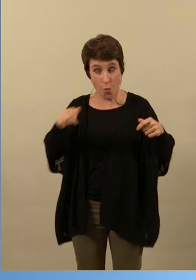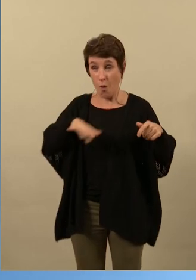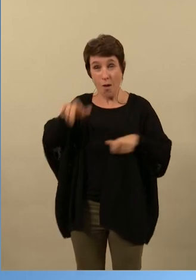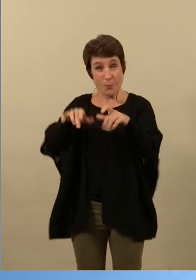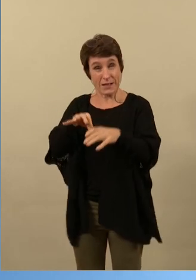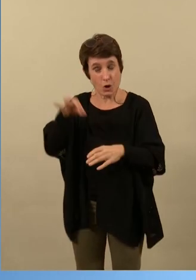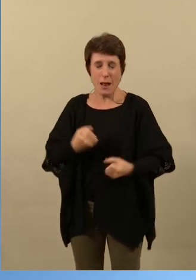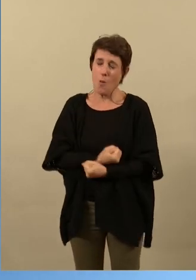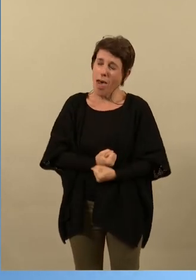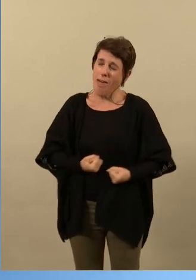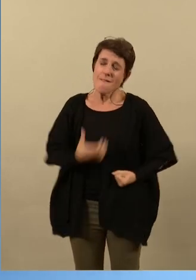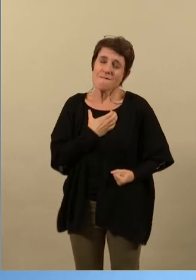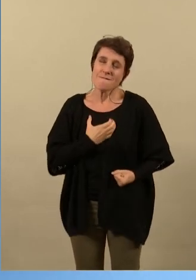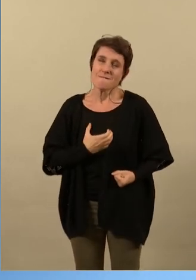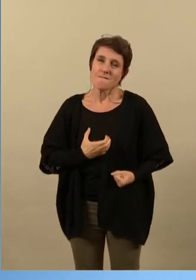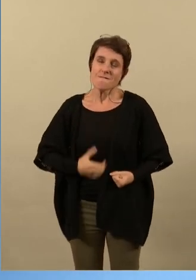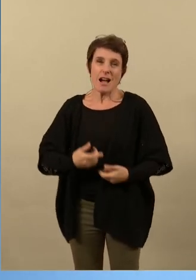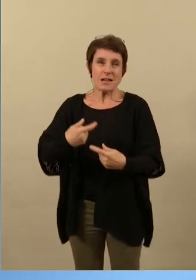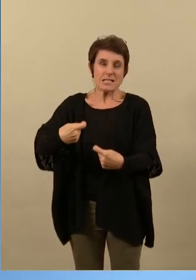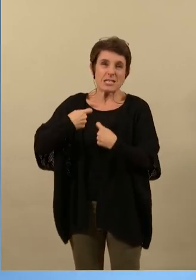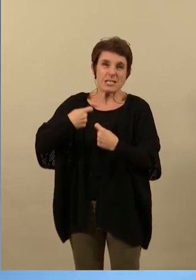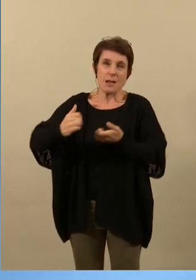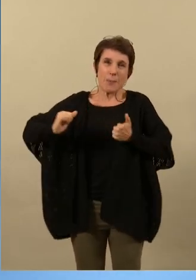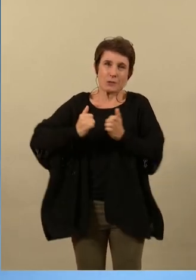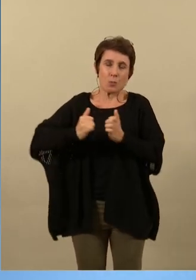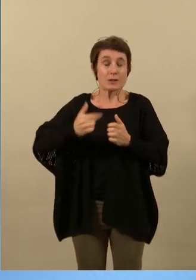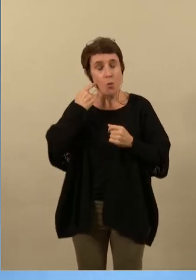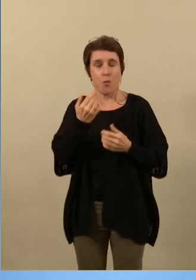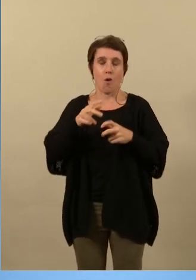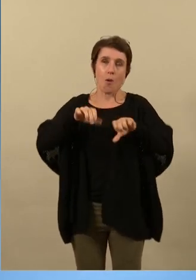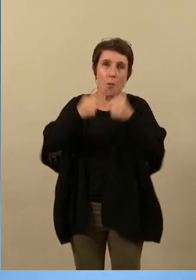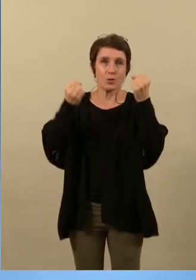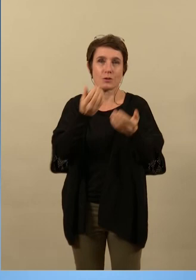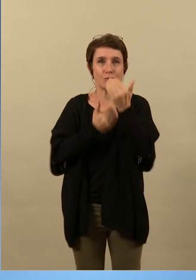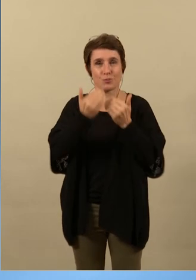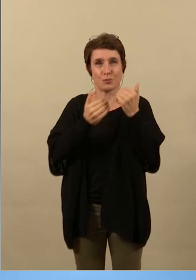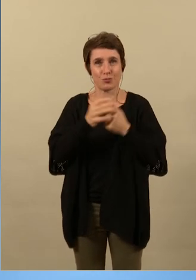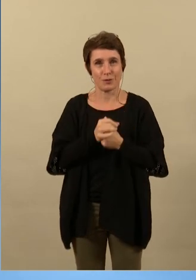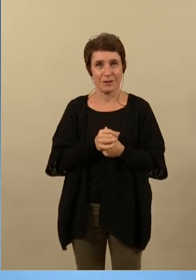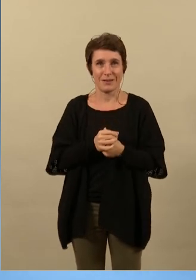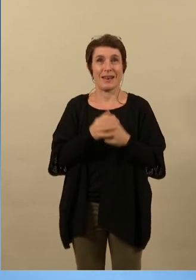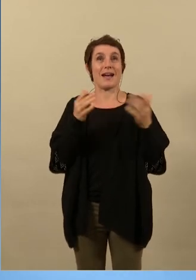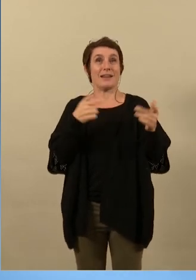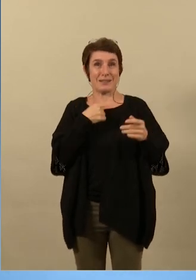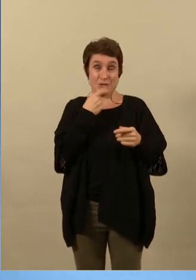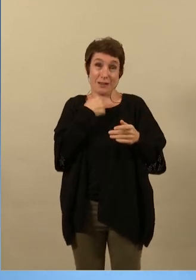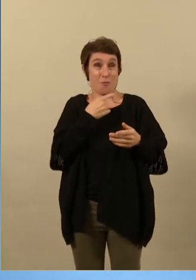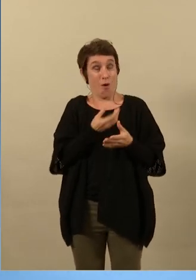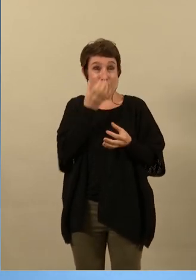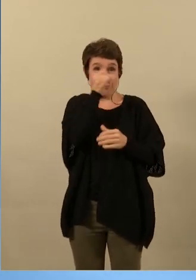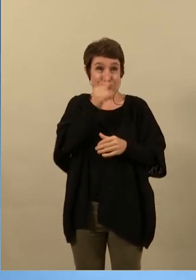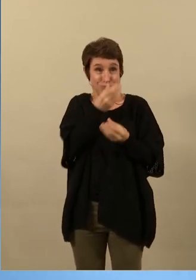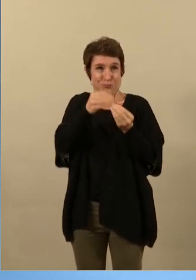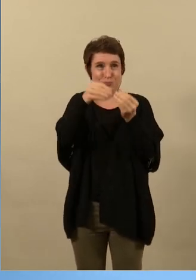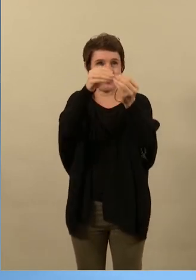il mettent la pression pour s'arrêter faprès je c'est même doubl redoubler de bêtisou